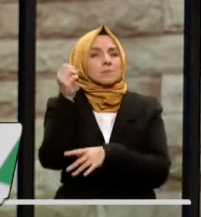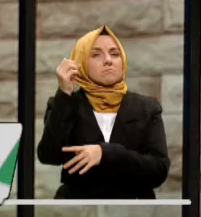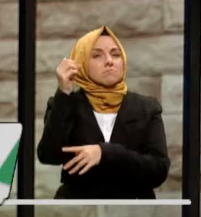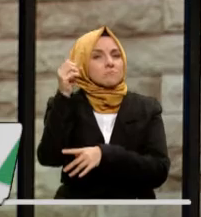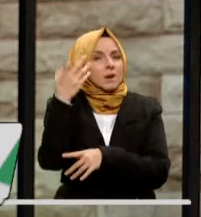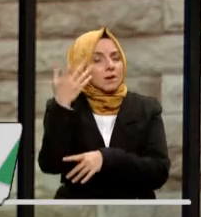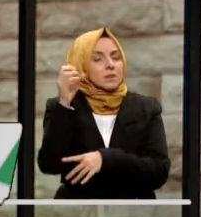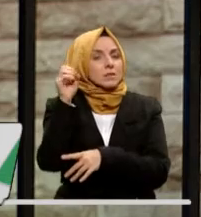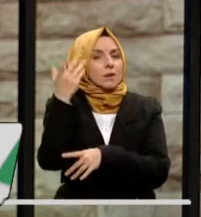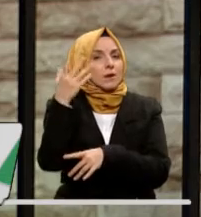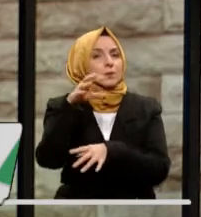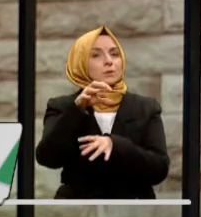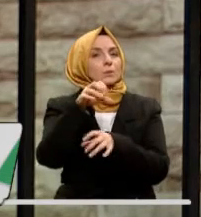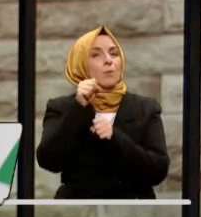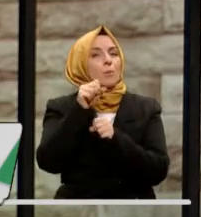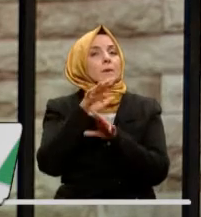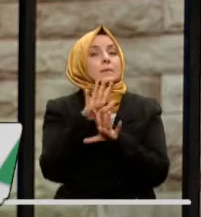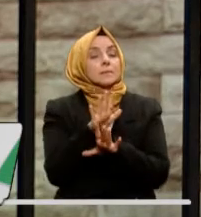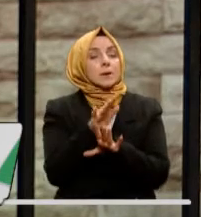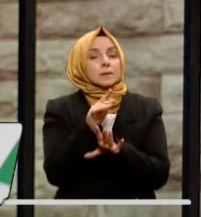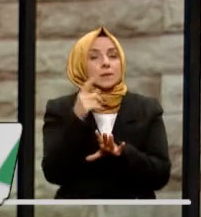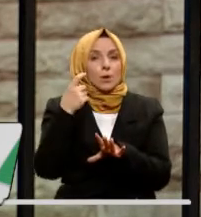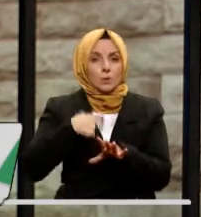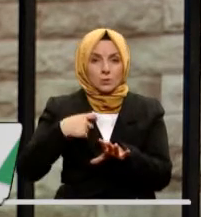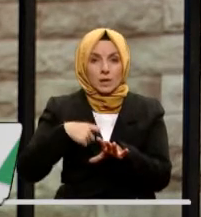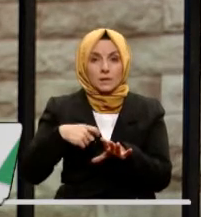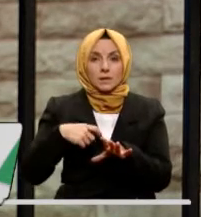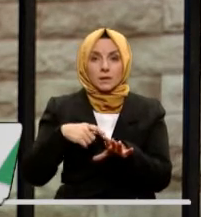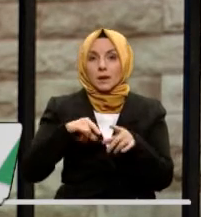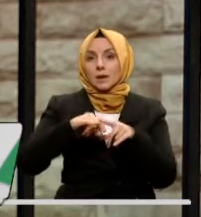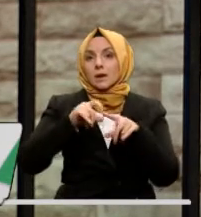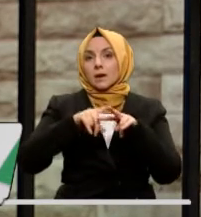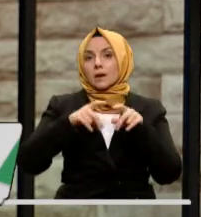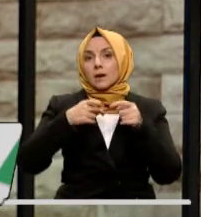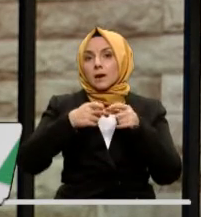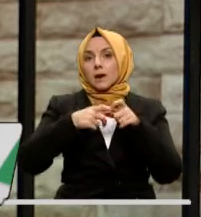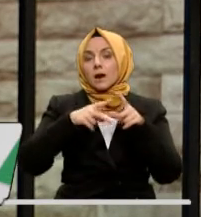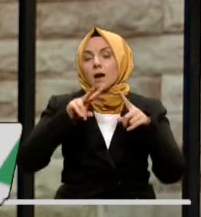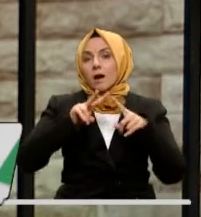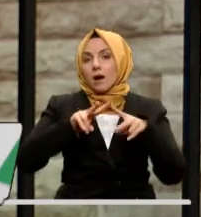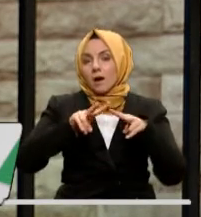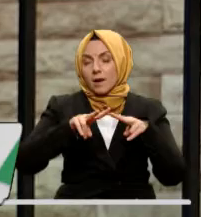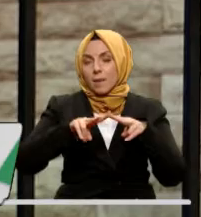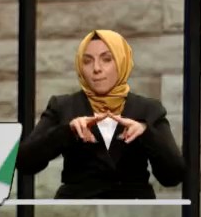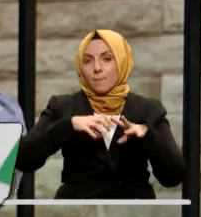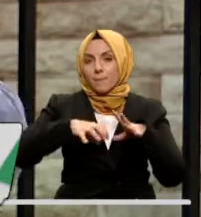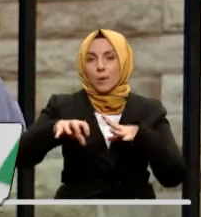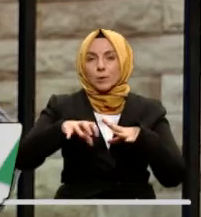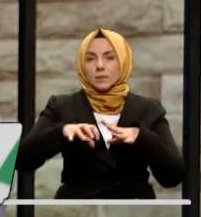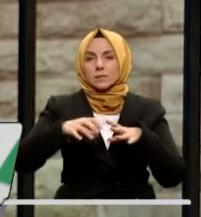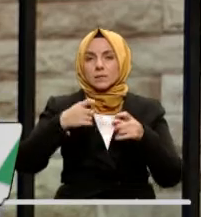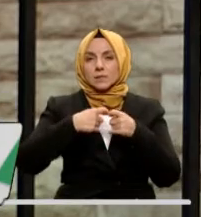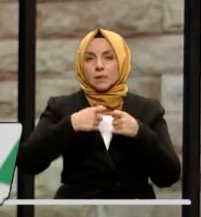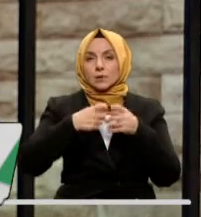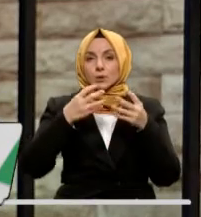Harem Harem bölgesinde bunları değiştiriyorlar daha savaşacaklar zaman işte aramayı değiştiriyorlar üç ay